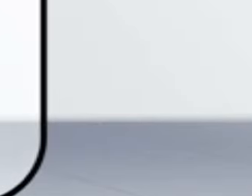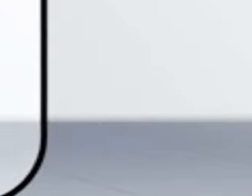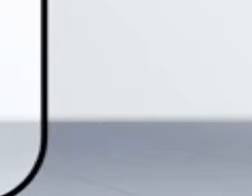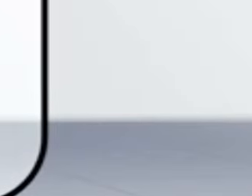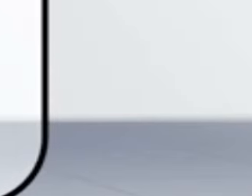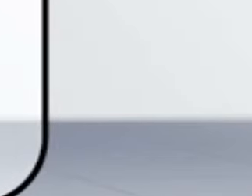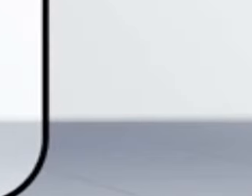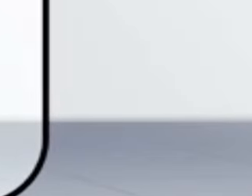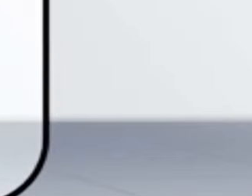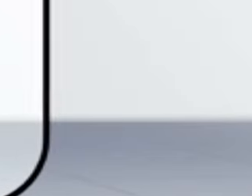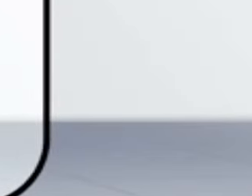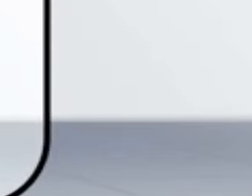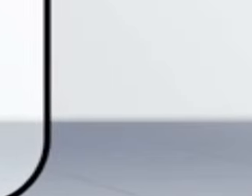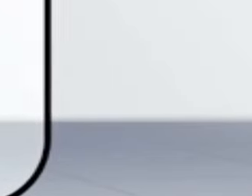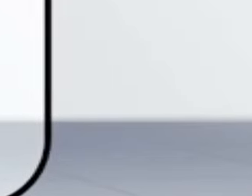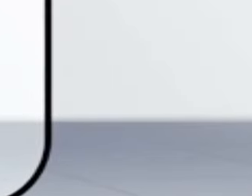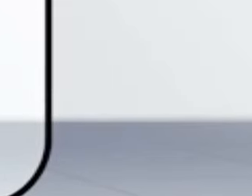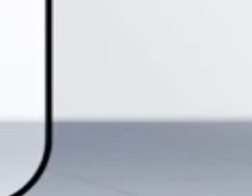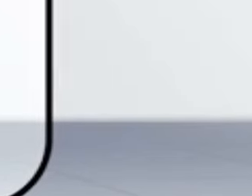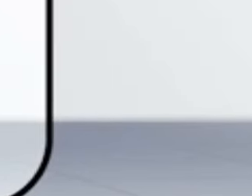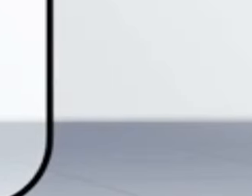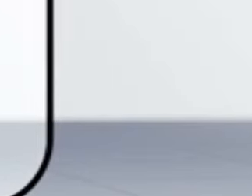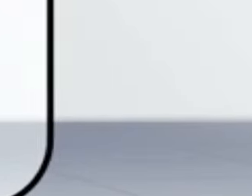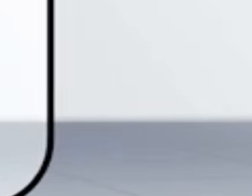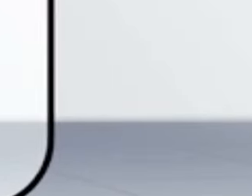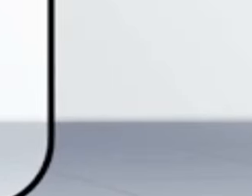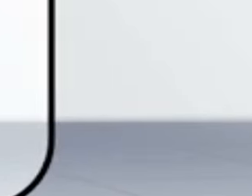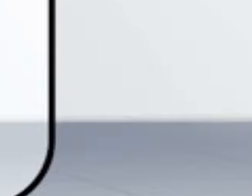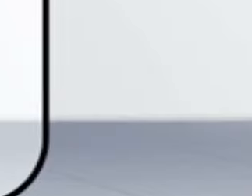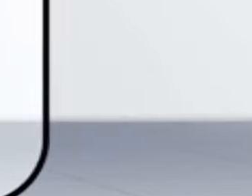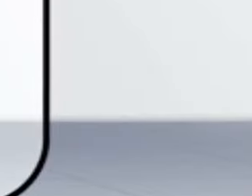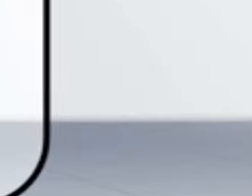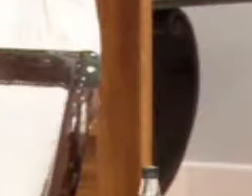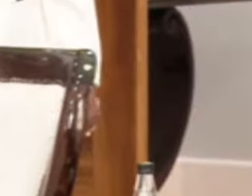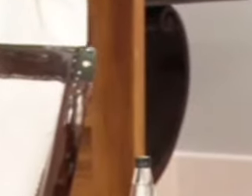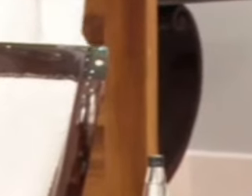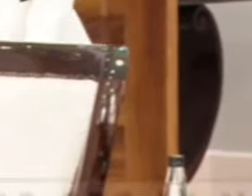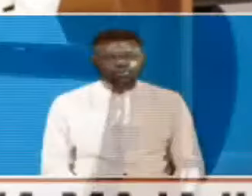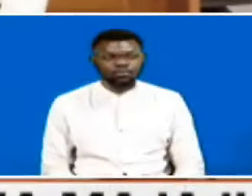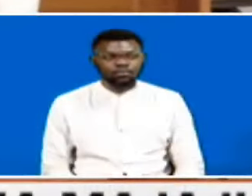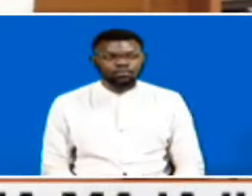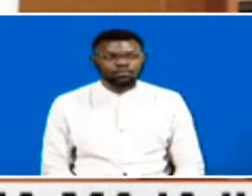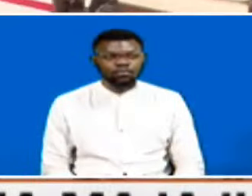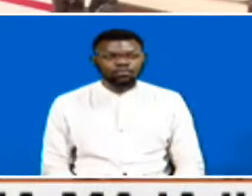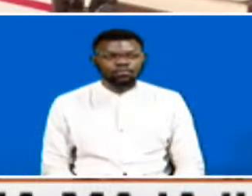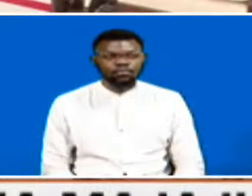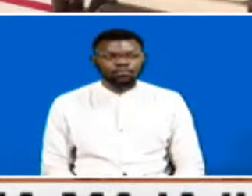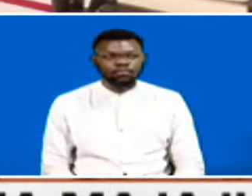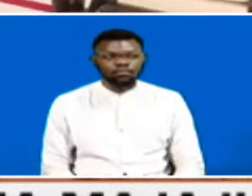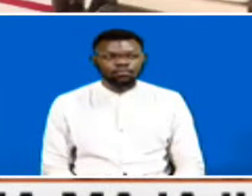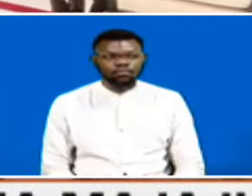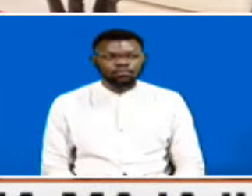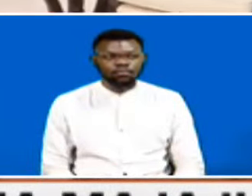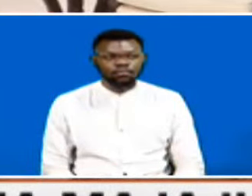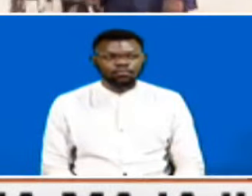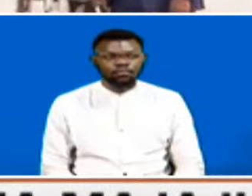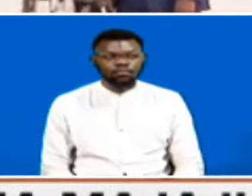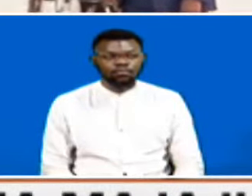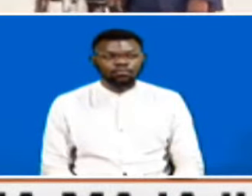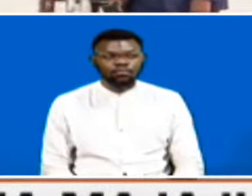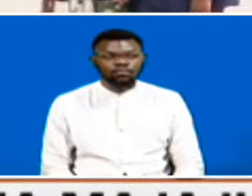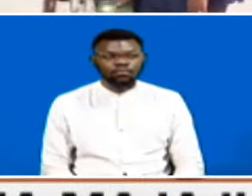4 zimefikishwa kwa rais ili kubuniwa kwa jopo la kuwachunguza. Mwisho wa nukuu. Karibuni.